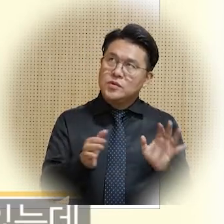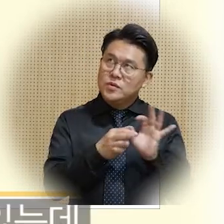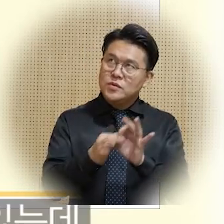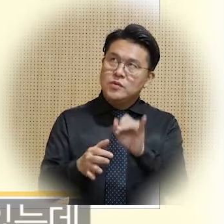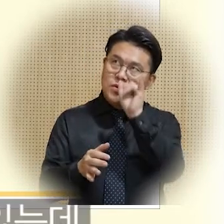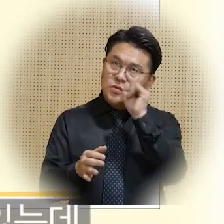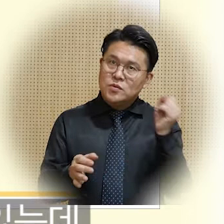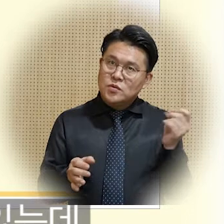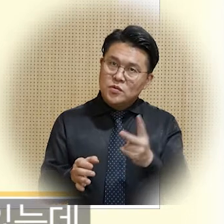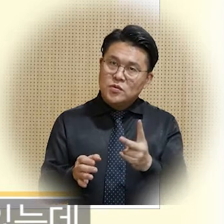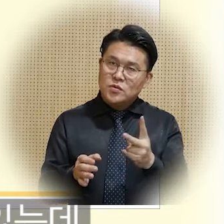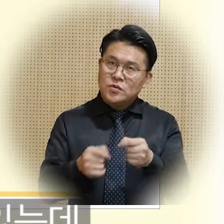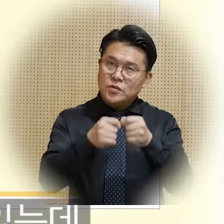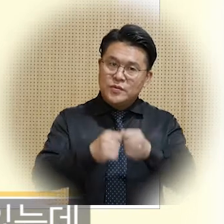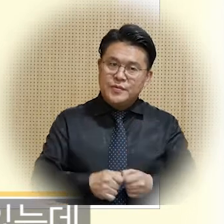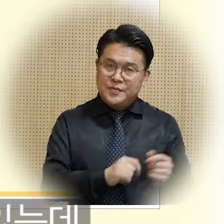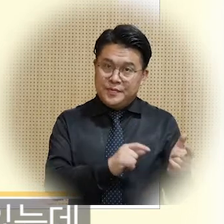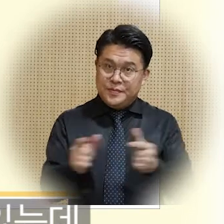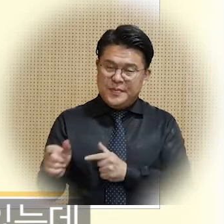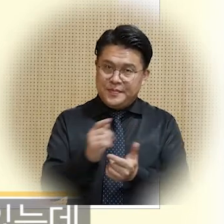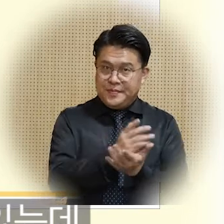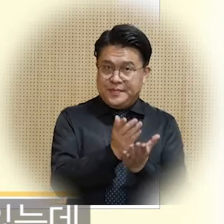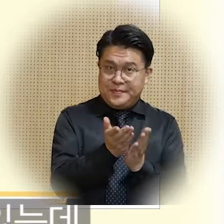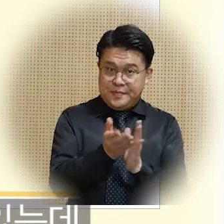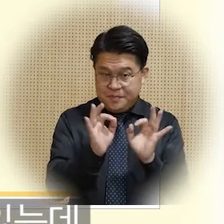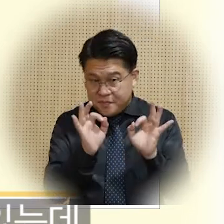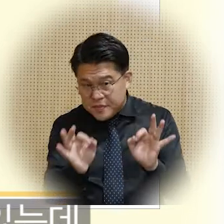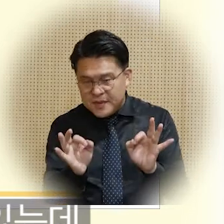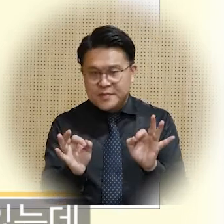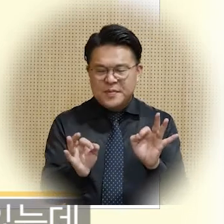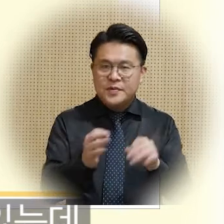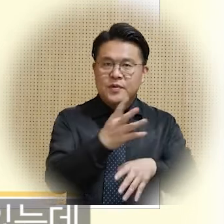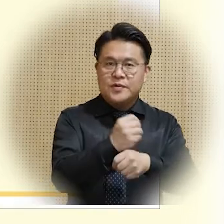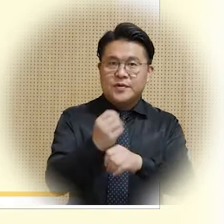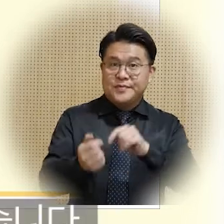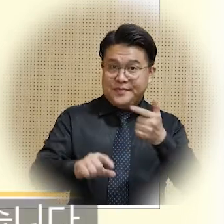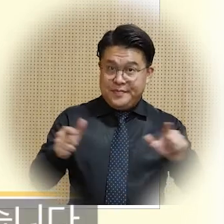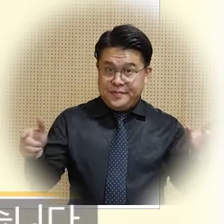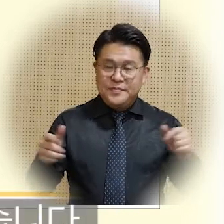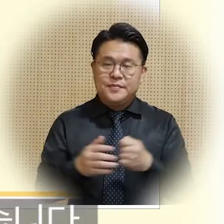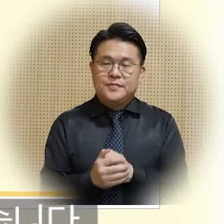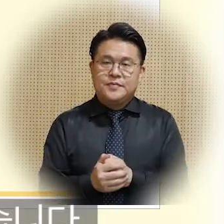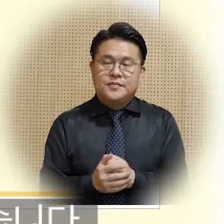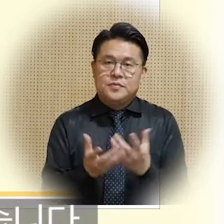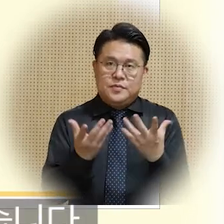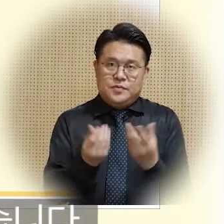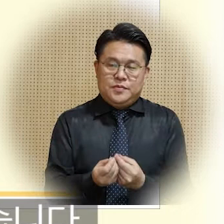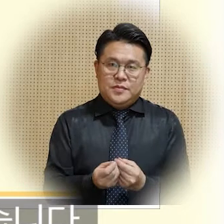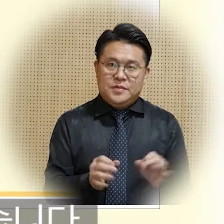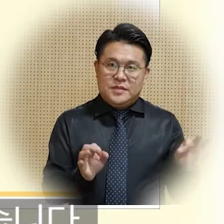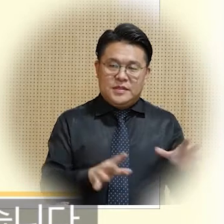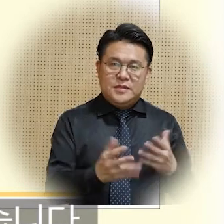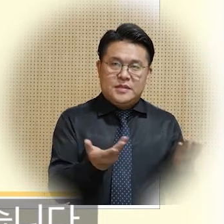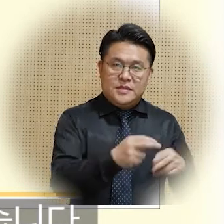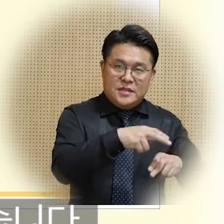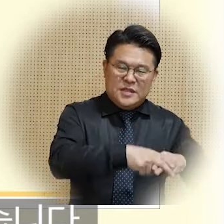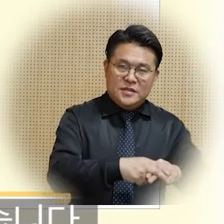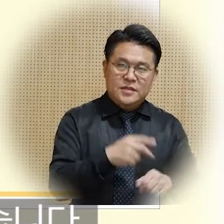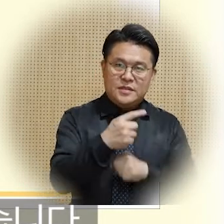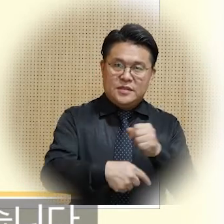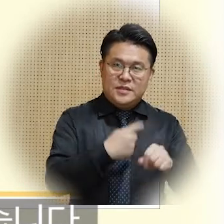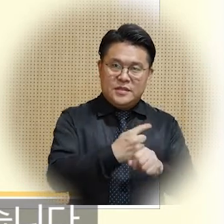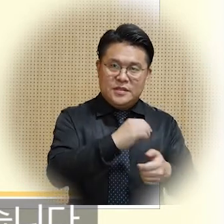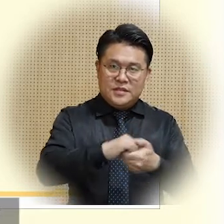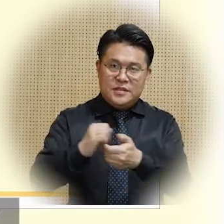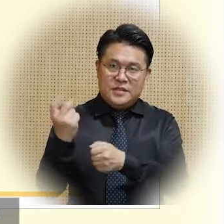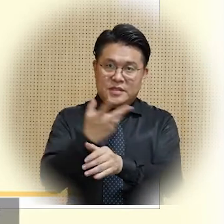하지만 세부적인 사업별로 조금씩 그 시기들은 달라지게 되어 있는데 일단 단기 일자리고 1년 단위로 이제 재계약을